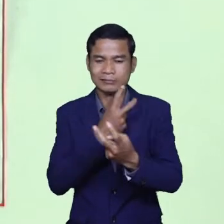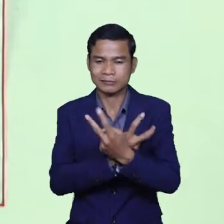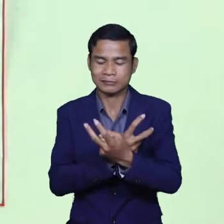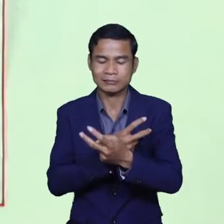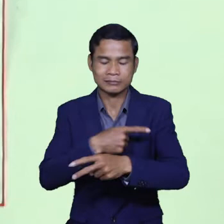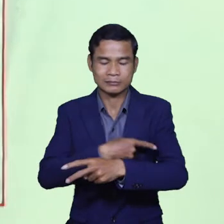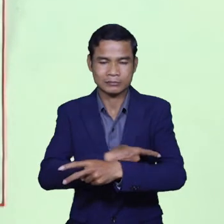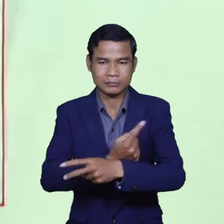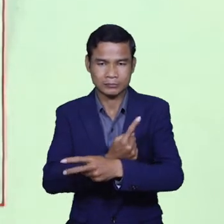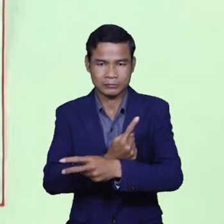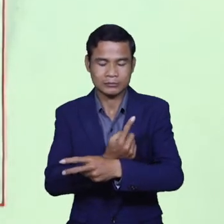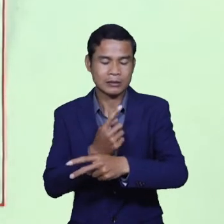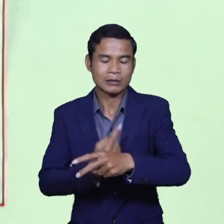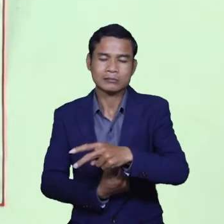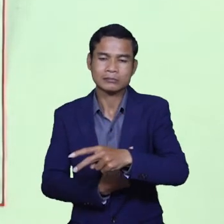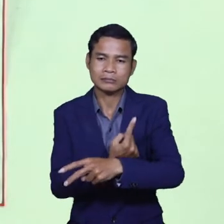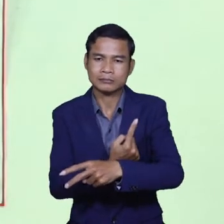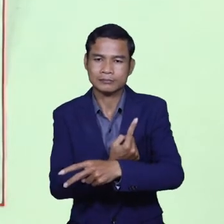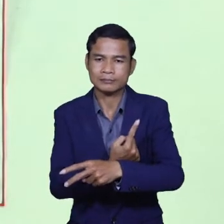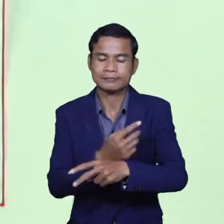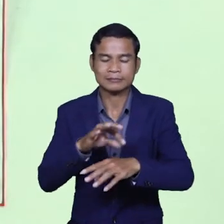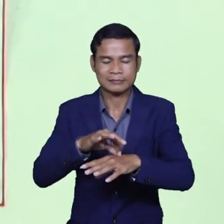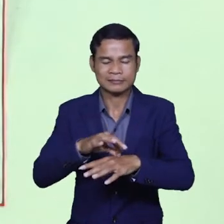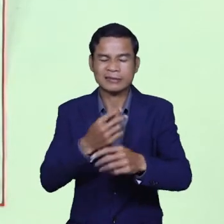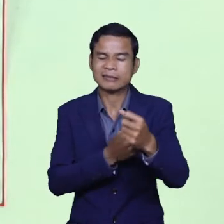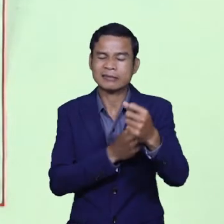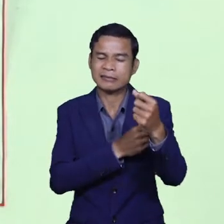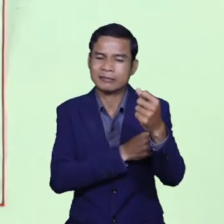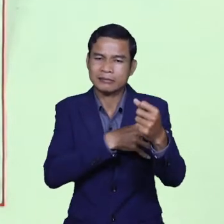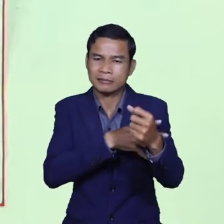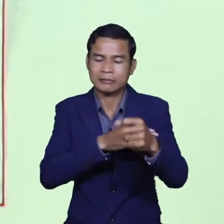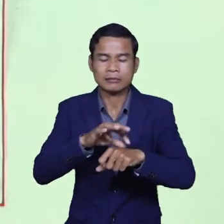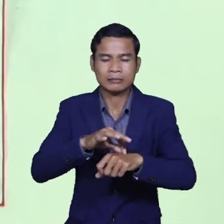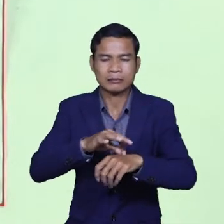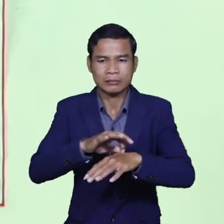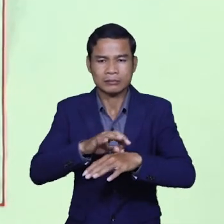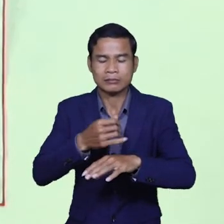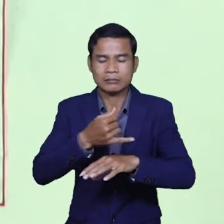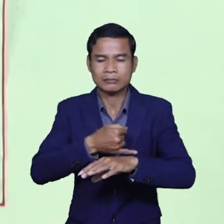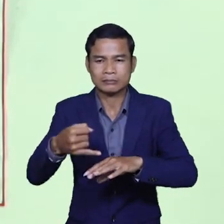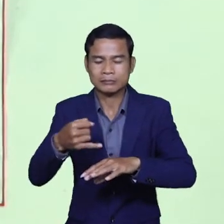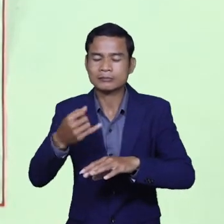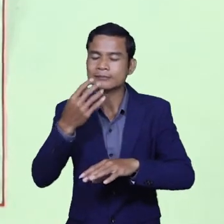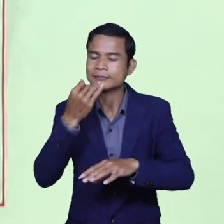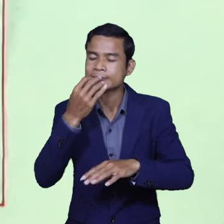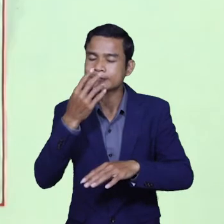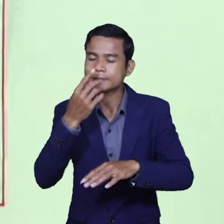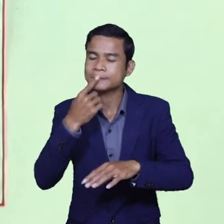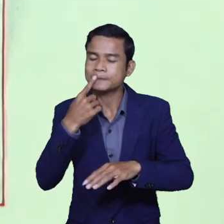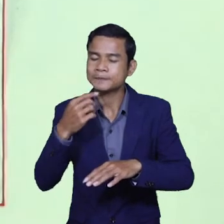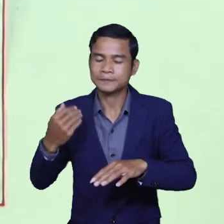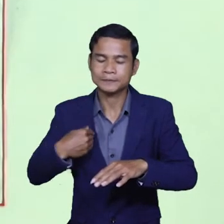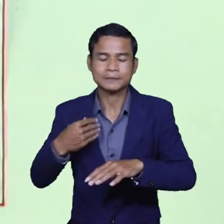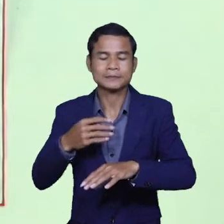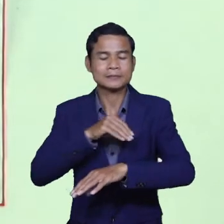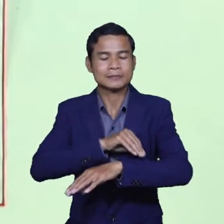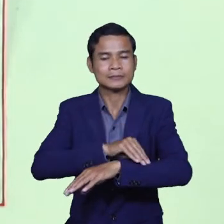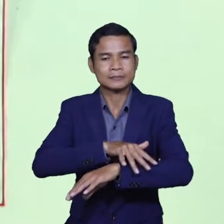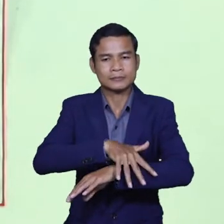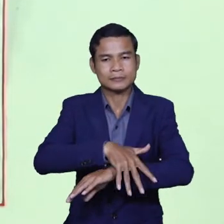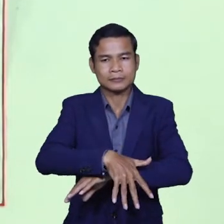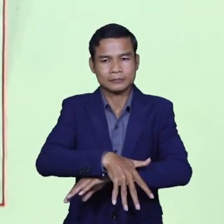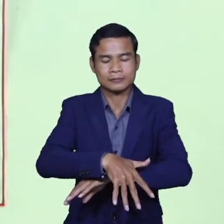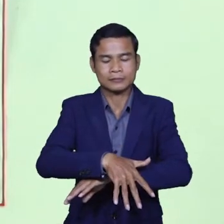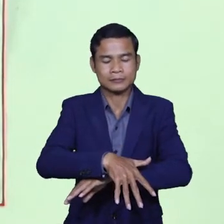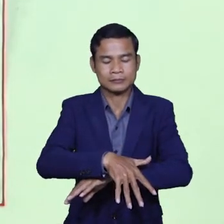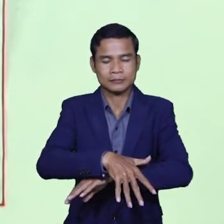លបាក់ទៅទំលុះសាច់ដុំឬស្បែករហូតទៅប៉ះនឹងសរសៃឈាមចាបណ្ដាល